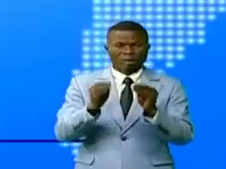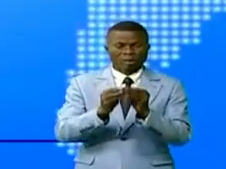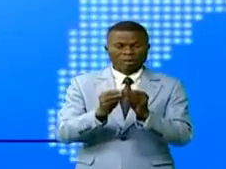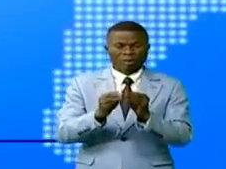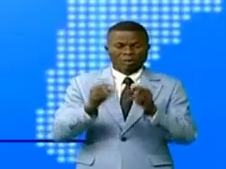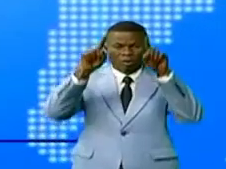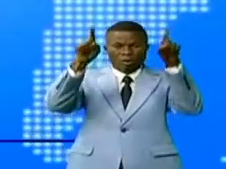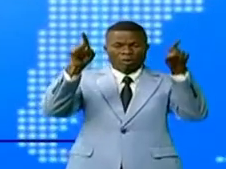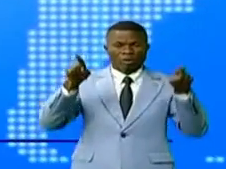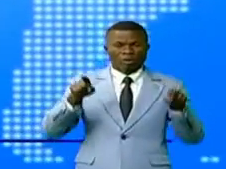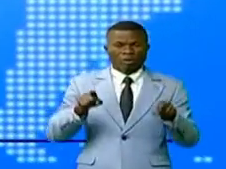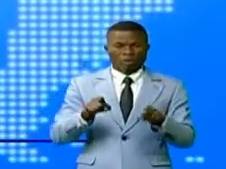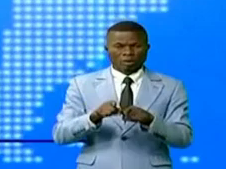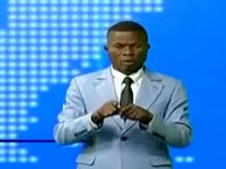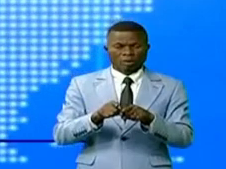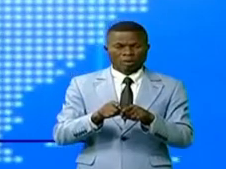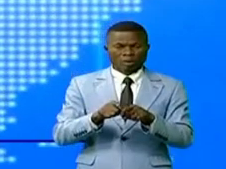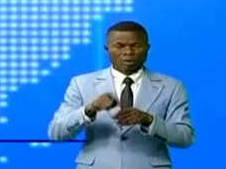virtuelle